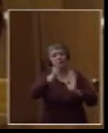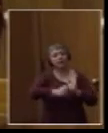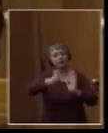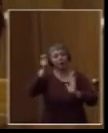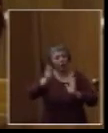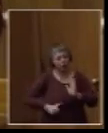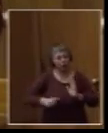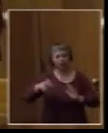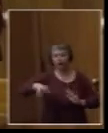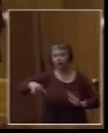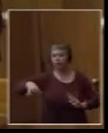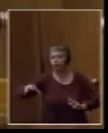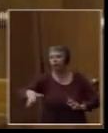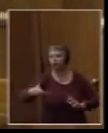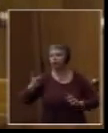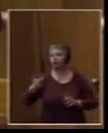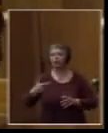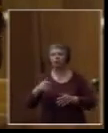συλλογικότητες κλπ.